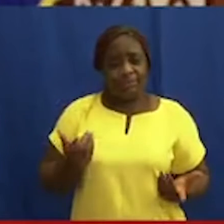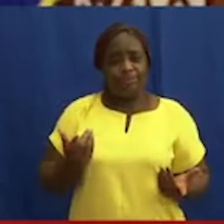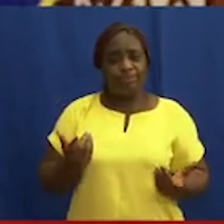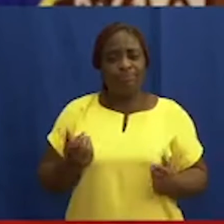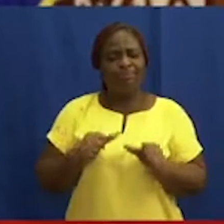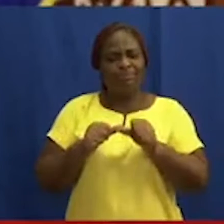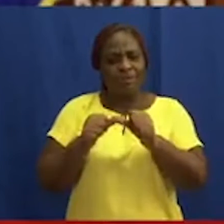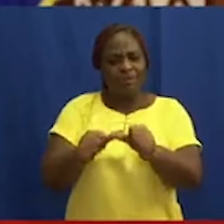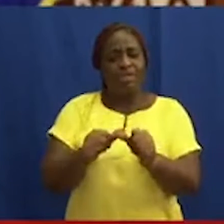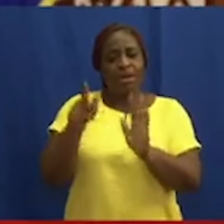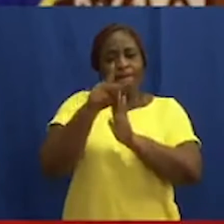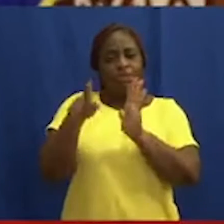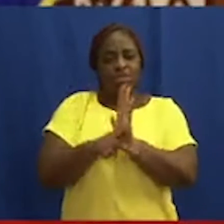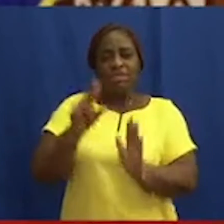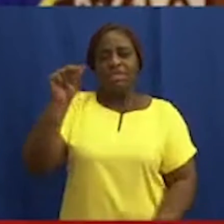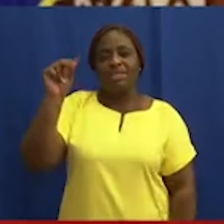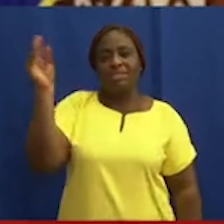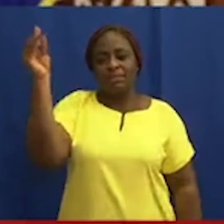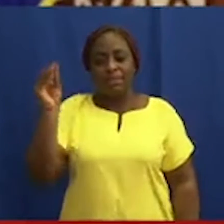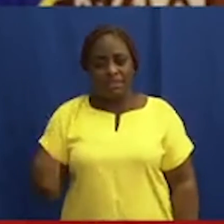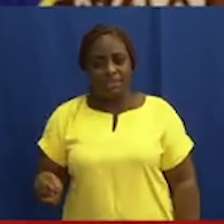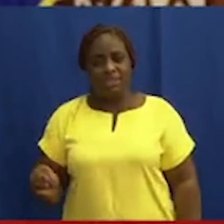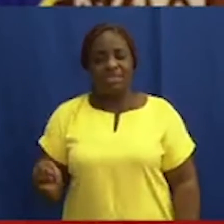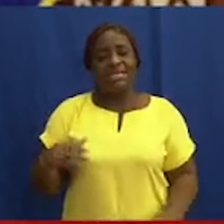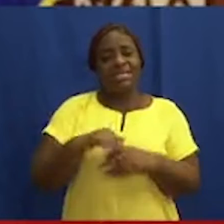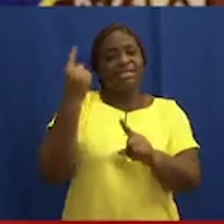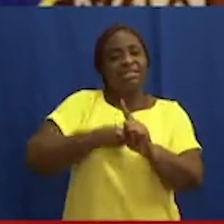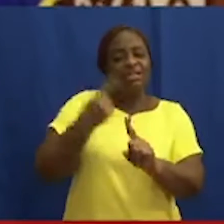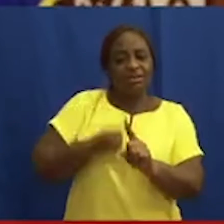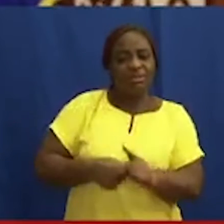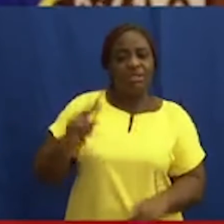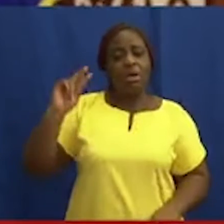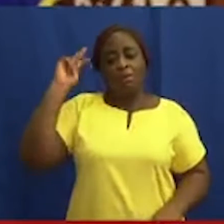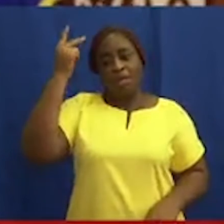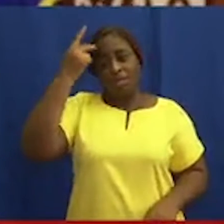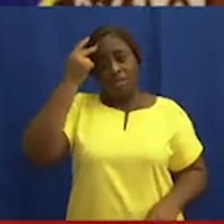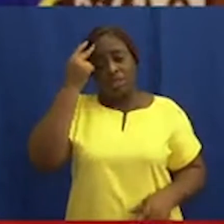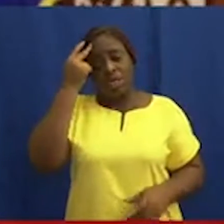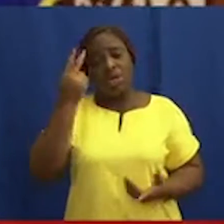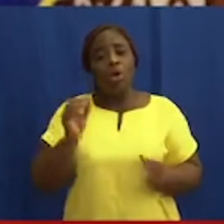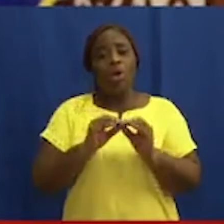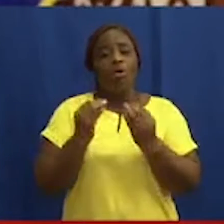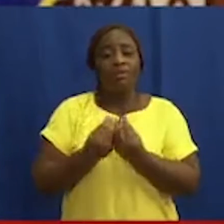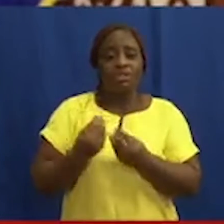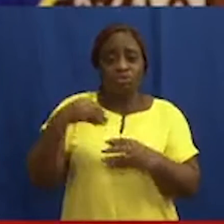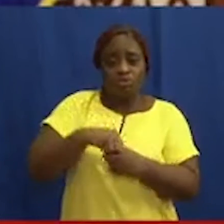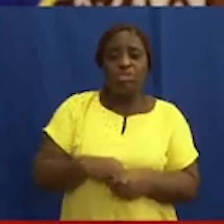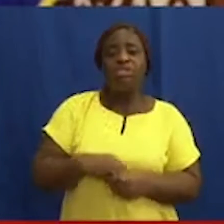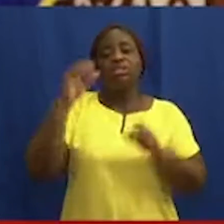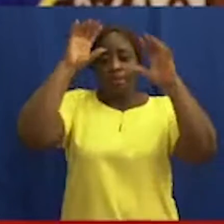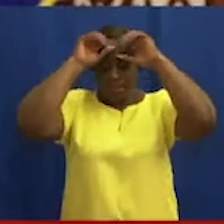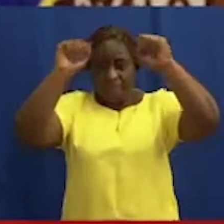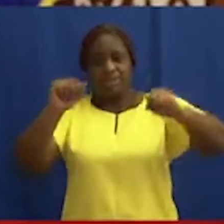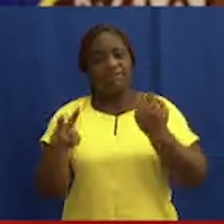harkar kasuwancin sa ba tare da tsangwama ba, to amma gwamnati na ganin kamata yi duk wasu abubuwa da ake sayarwa a